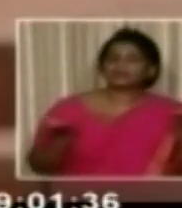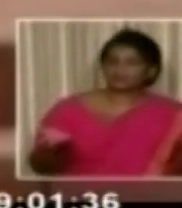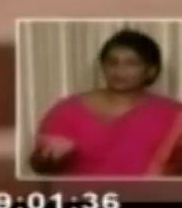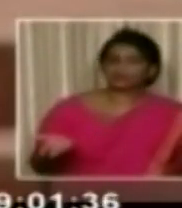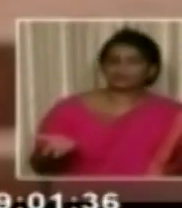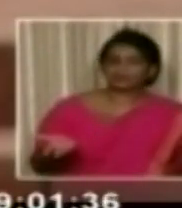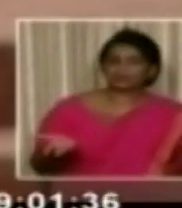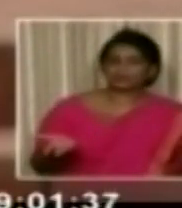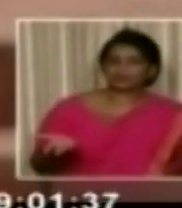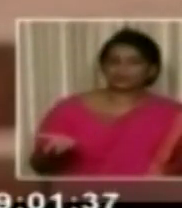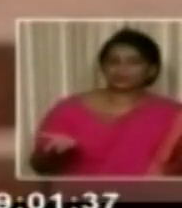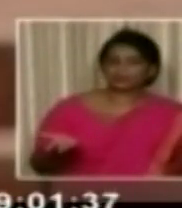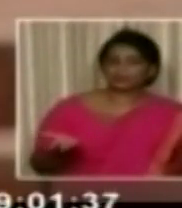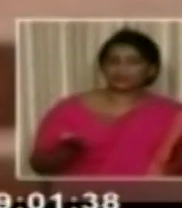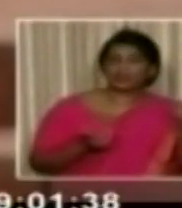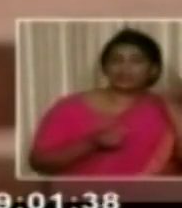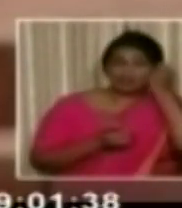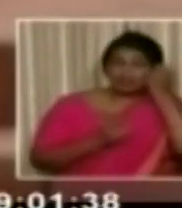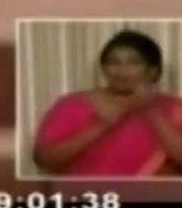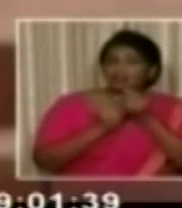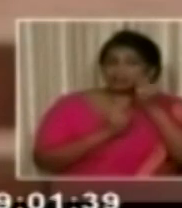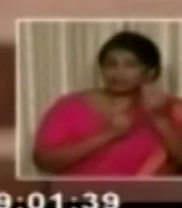இருப்பவர்கள் தம்மை சர்வதிகாரிகள் என நினைத்துக்